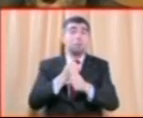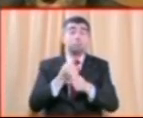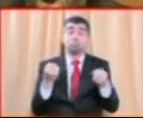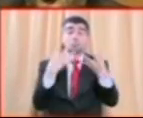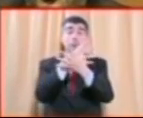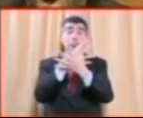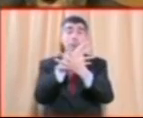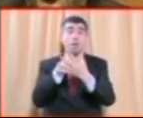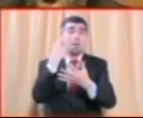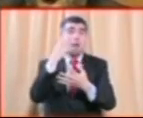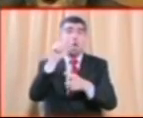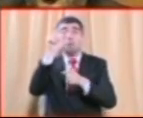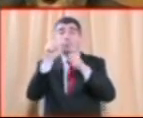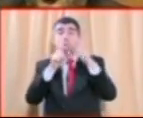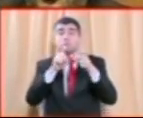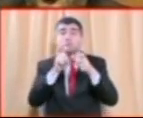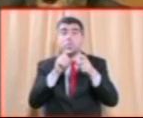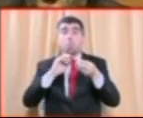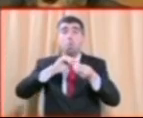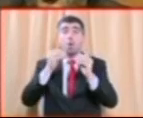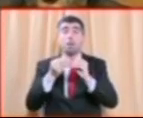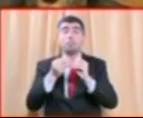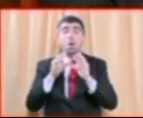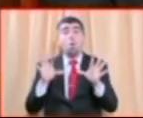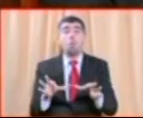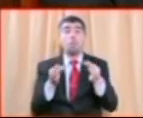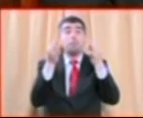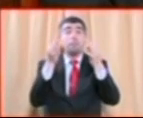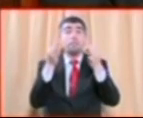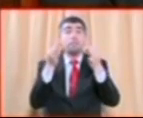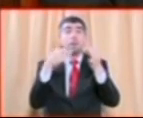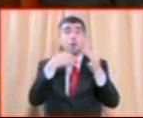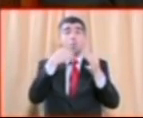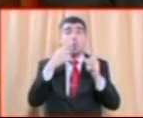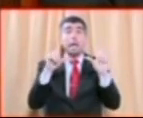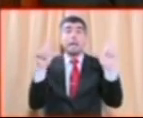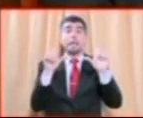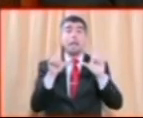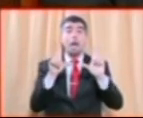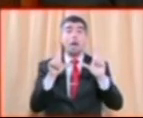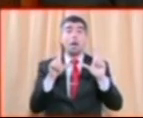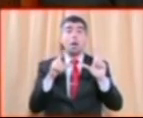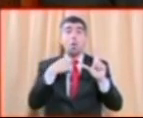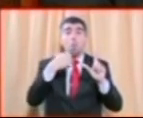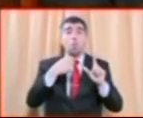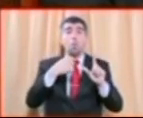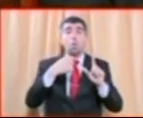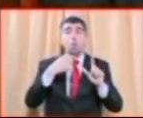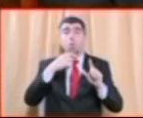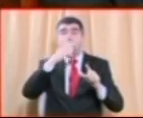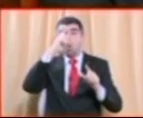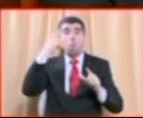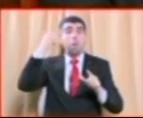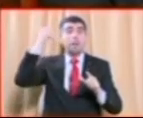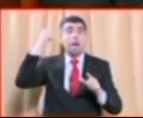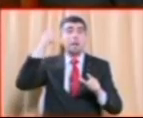هي الأسباب وراء ذلك. الأمر يتعلق بمؤسسة وطنية هي الإذاعة الوطنية اللي جسدت السيادة